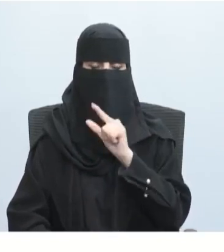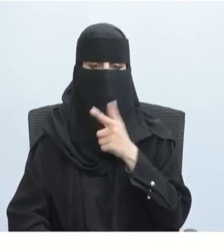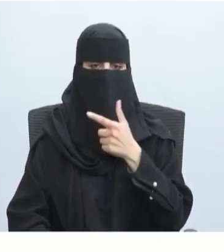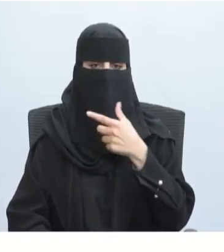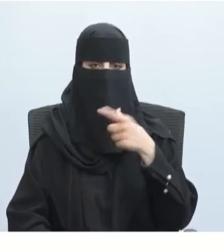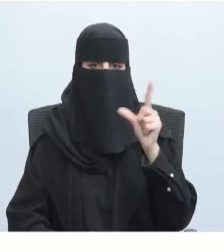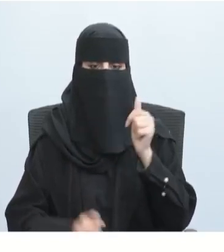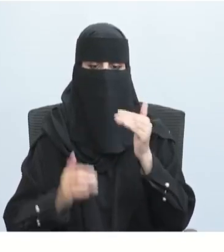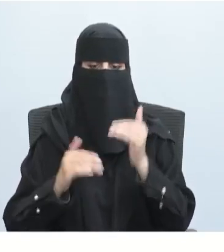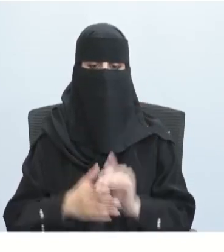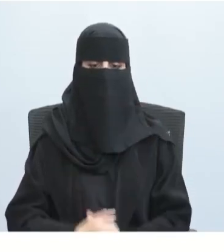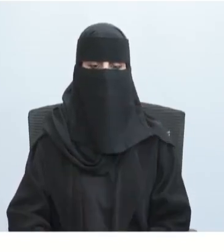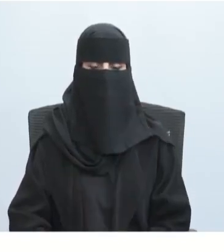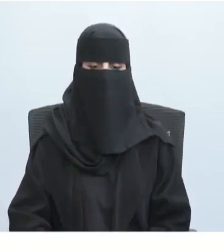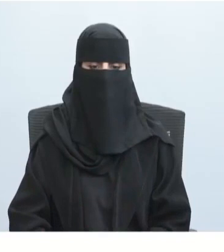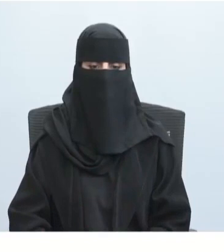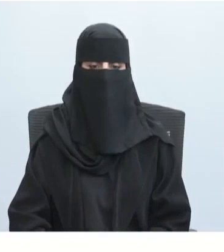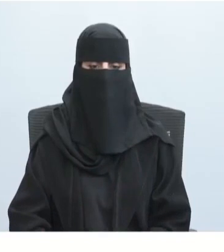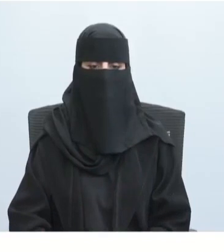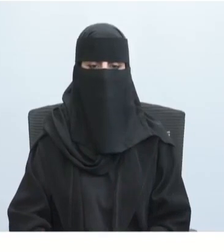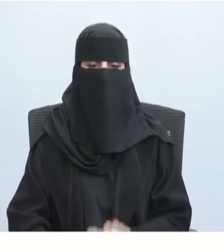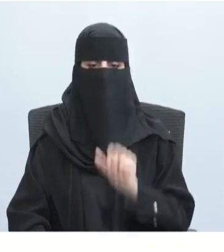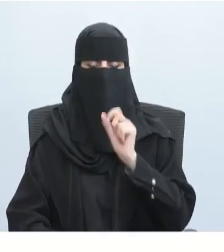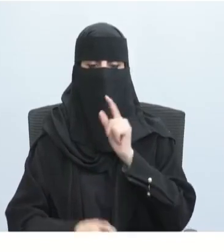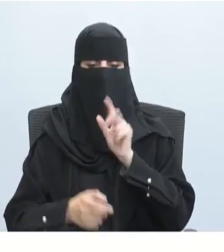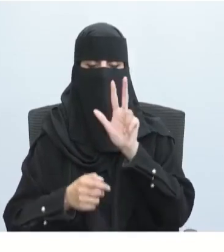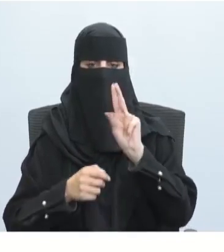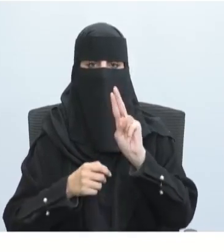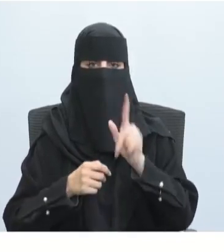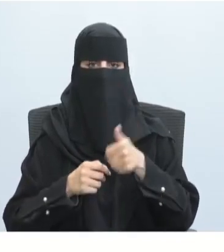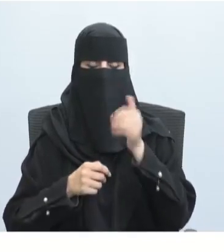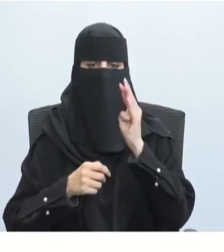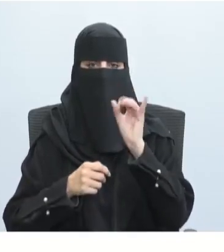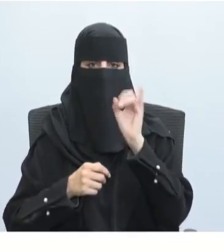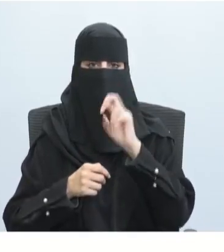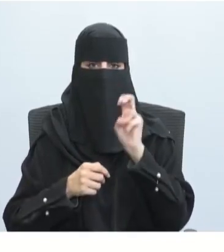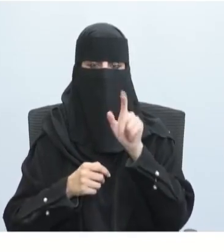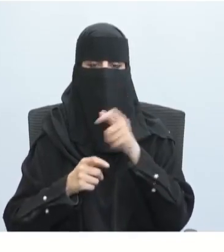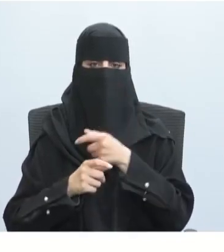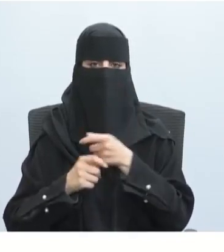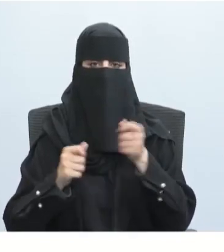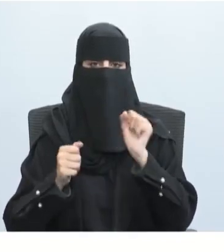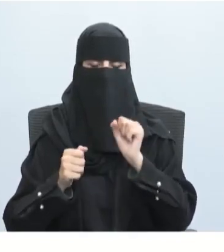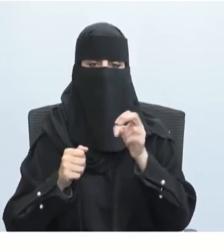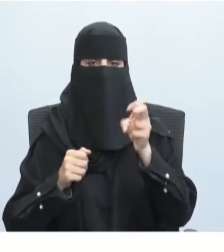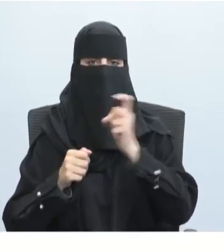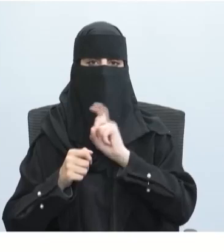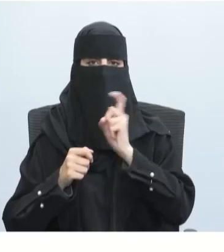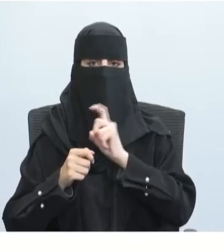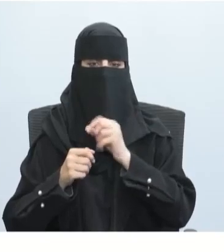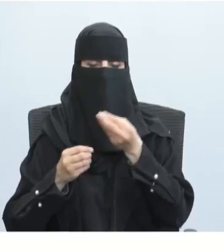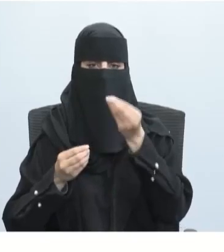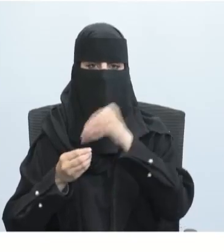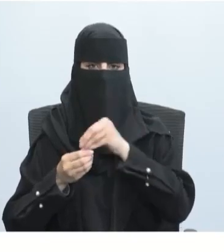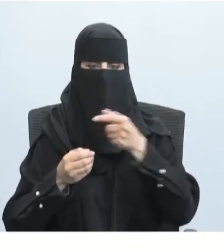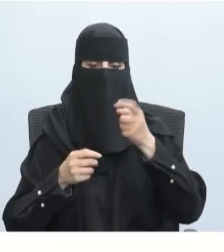صحيح التراكميه هي كسب العائد من العائد بالتاكيد اح ذكرنا العائد البسيط في سؤال رقم